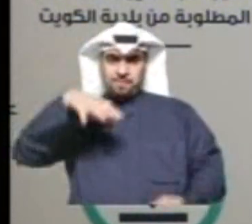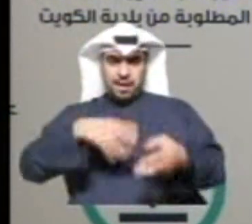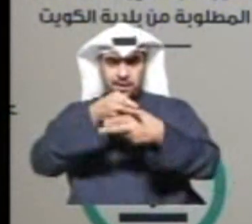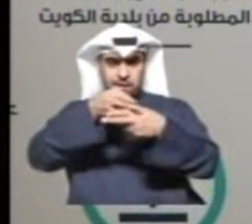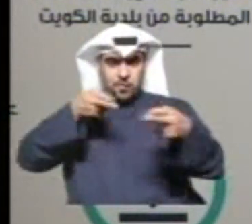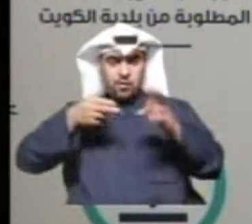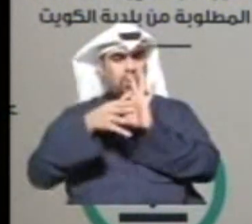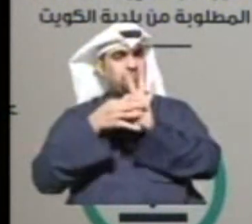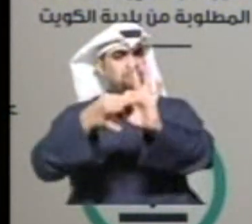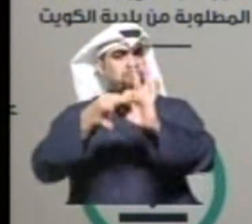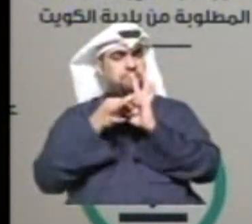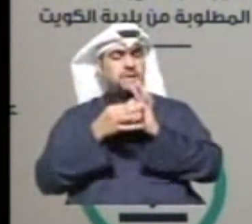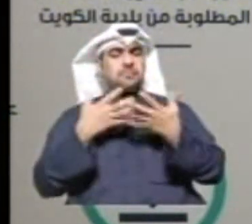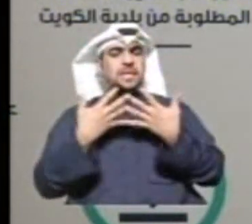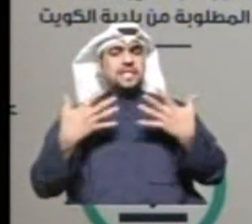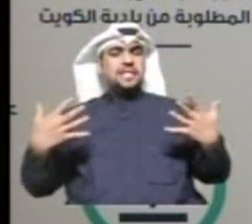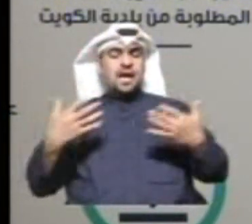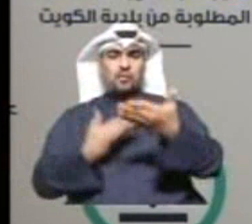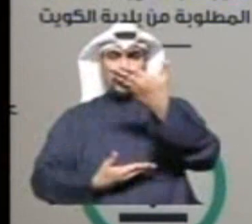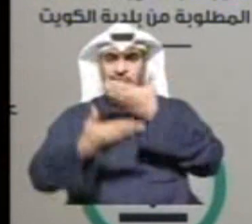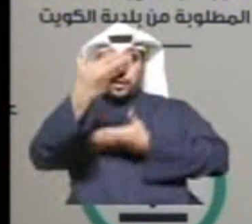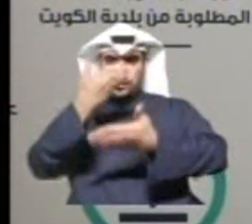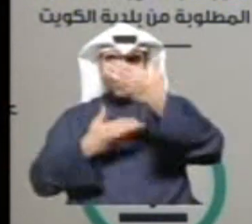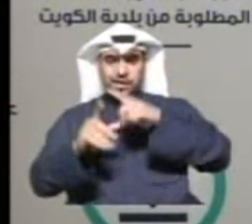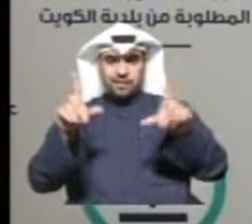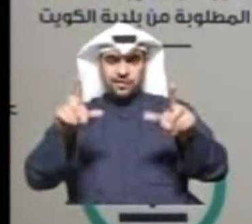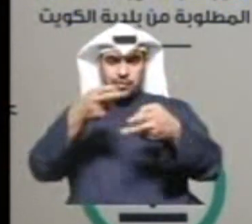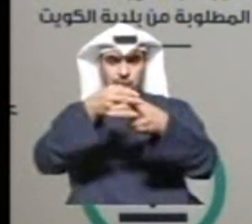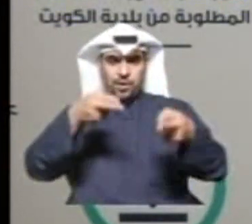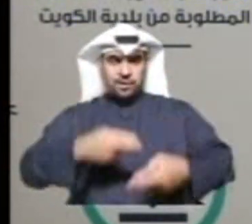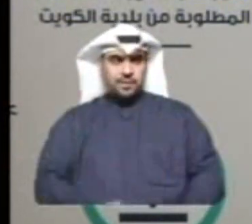تحسينا لبيئة الأعمال. سناء الوسلاتي، تلفزيون دولة الكويت.